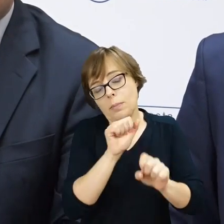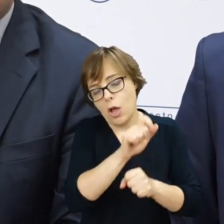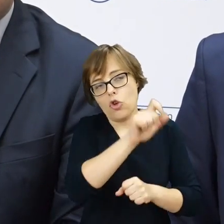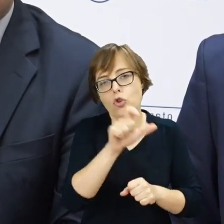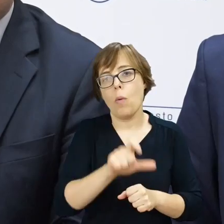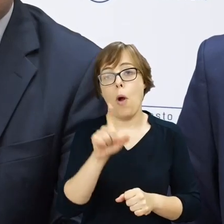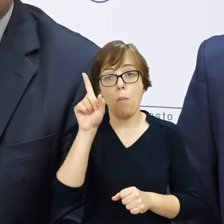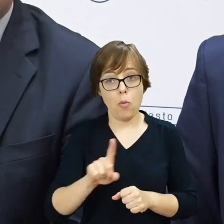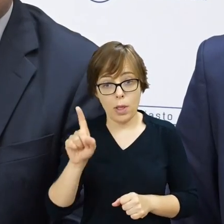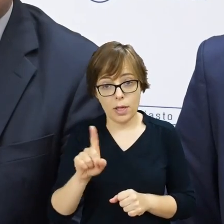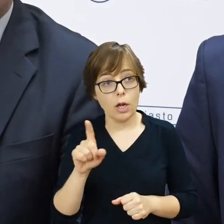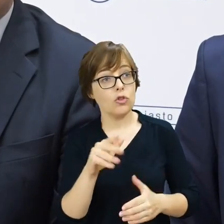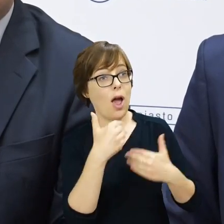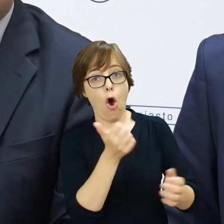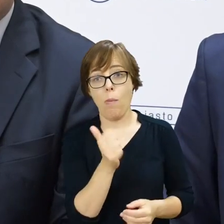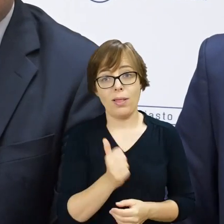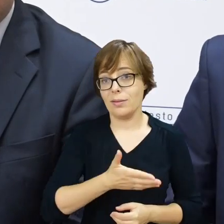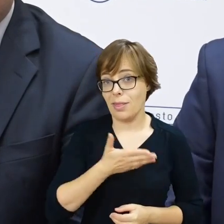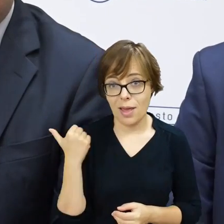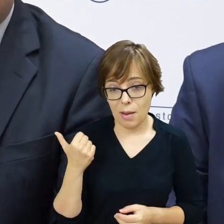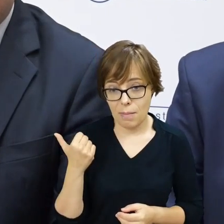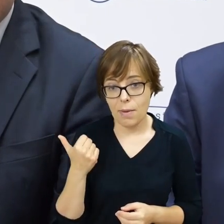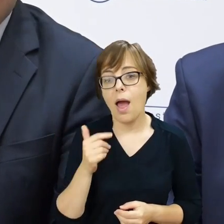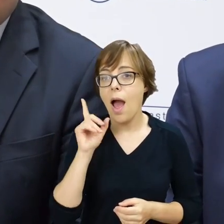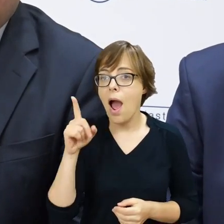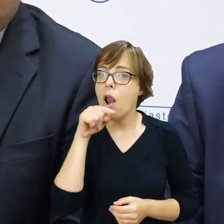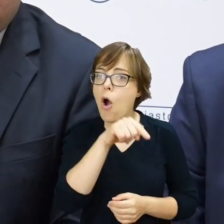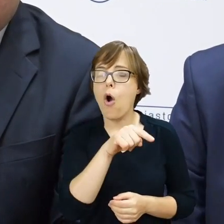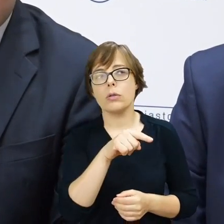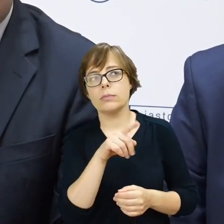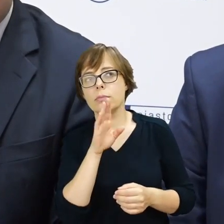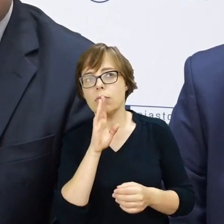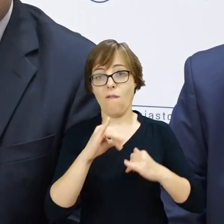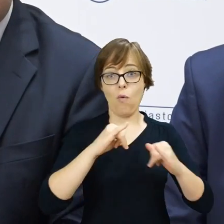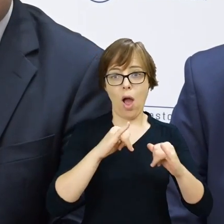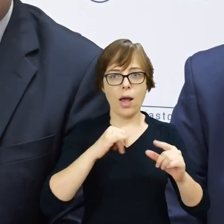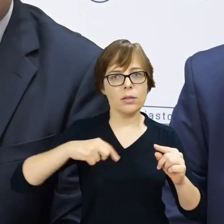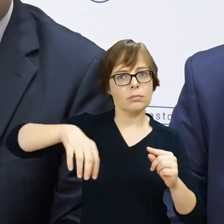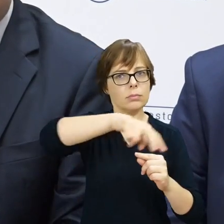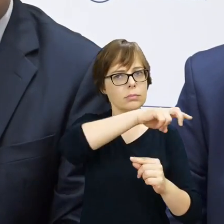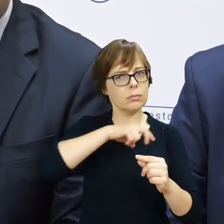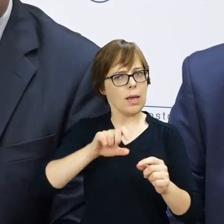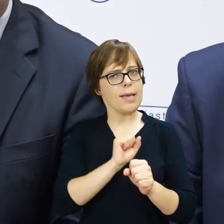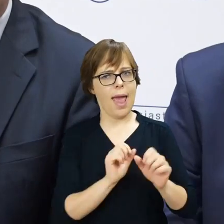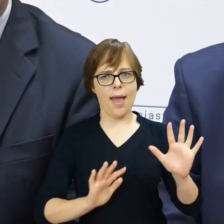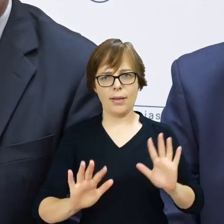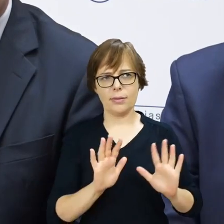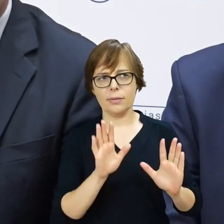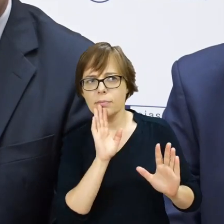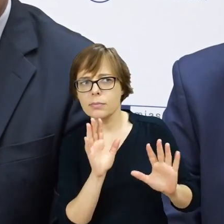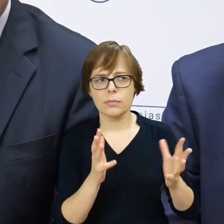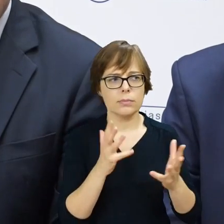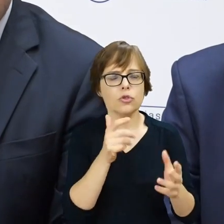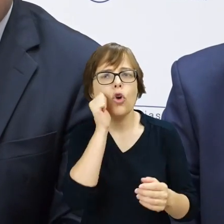przydano żadnej kompetencji, ale z jakichś powodów orbitują wokół władzy, mając pośrednio również wpływ na nasze